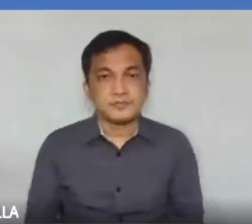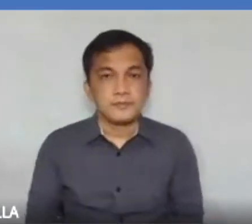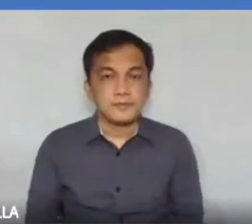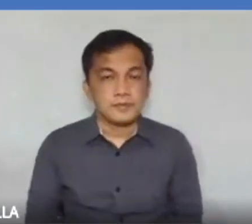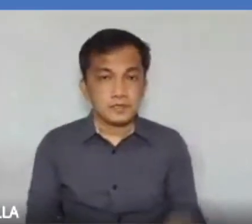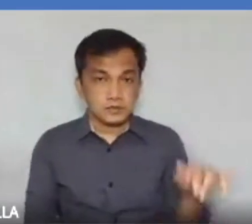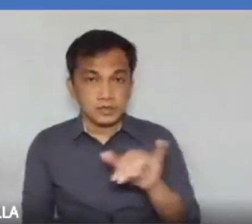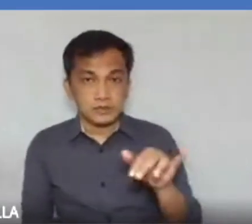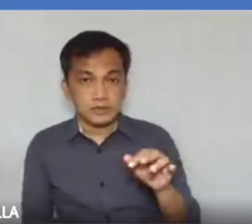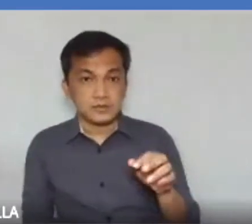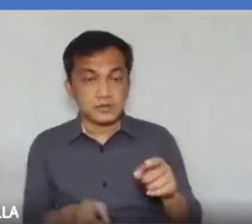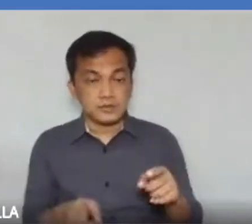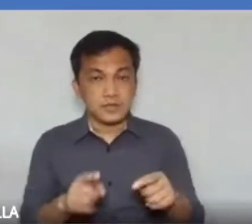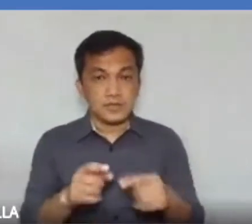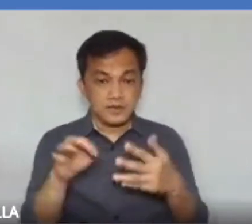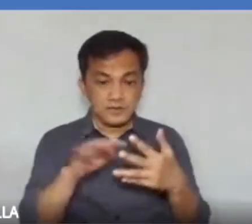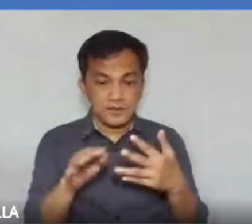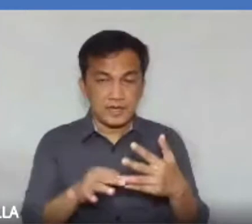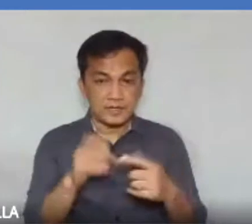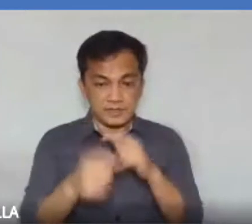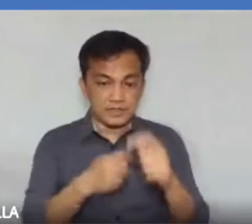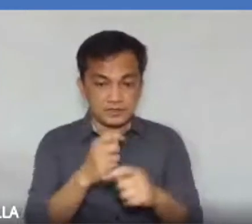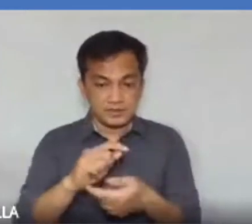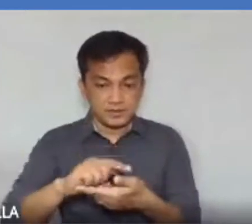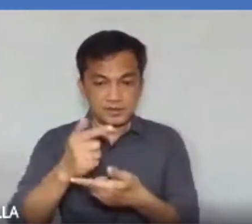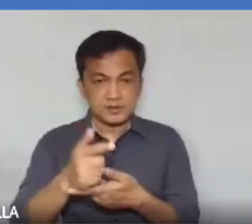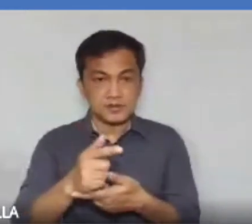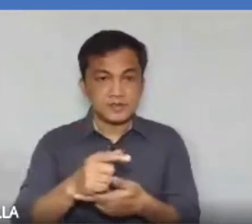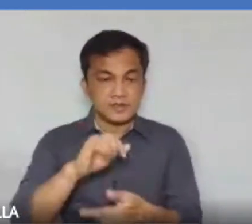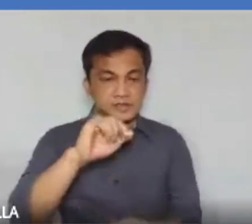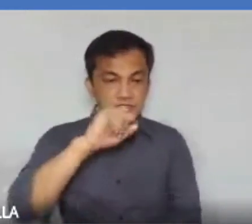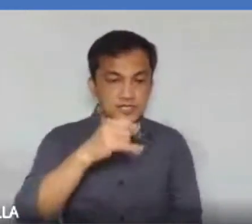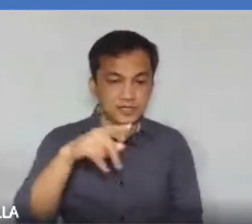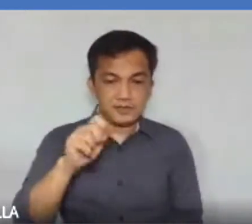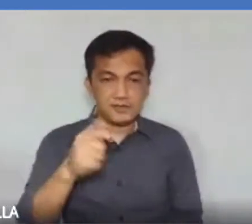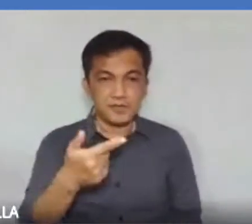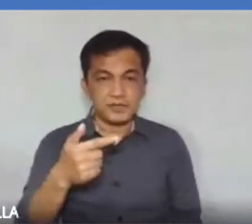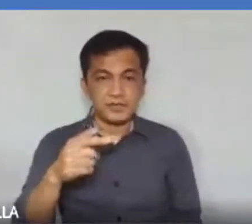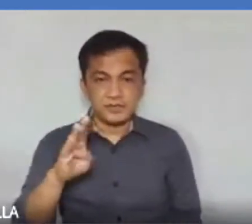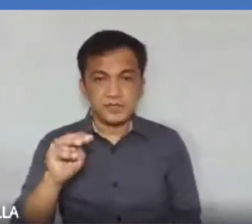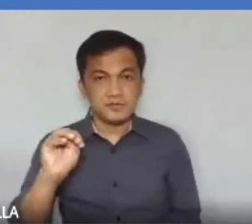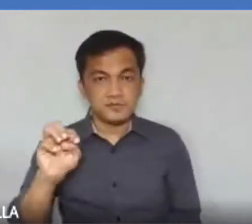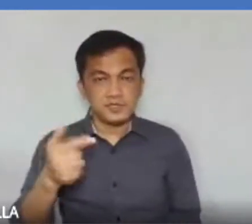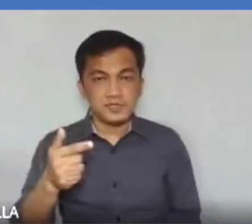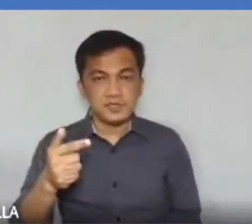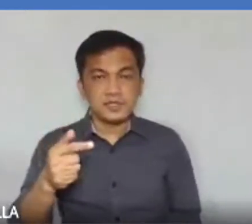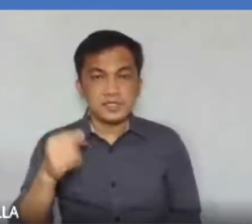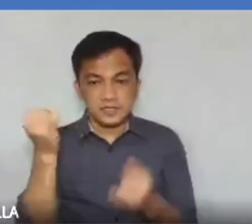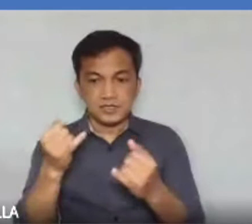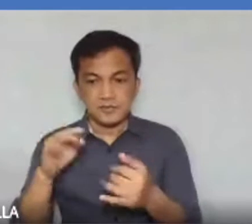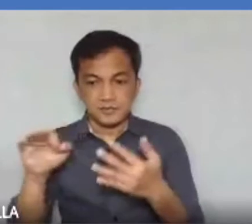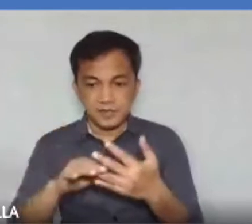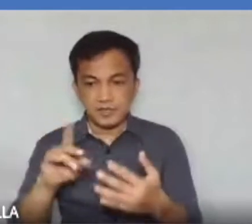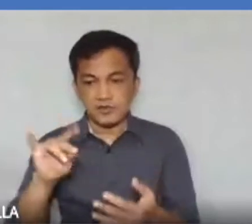Tulad na lamang ng file type sa computer, gaya ng JPEG at PNG image files at docs